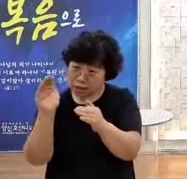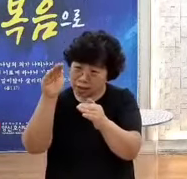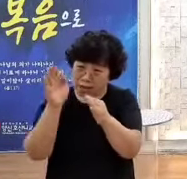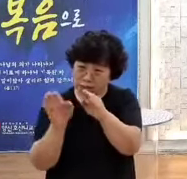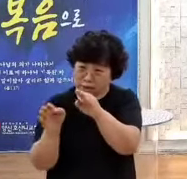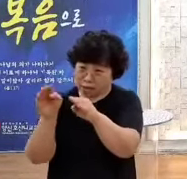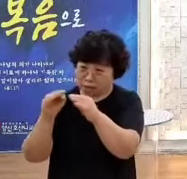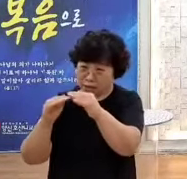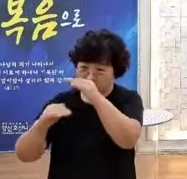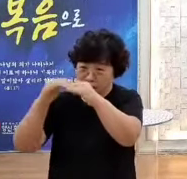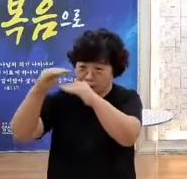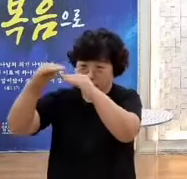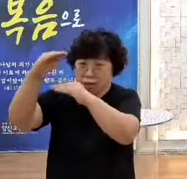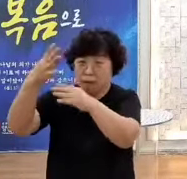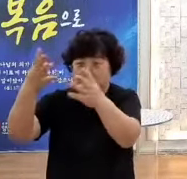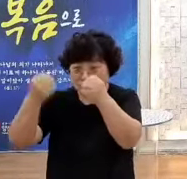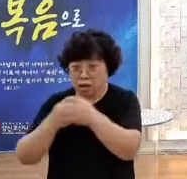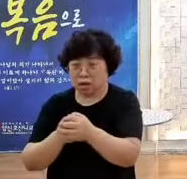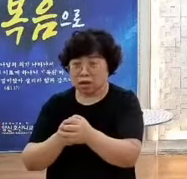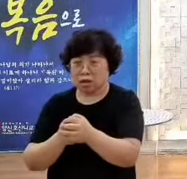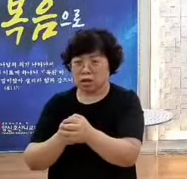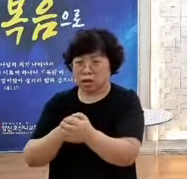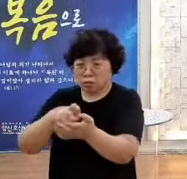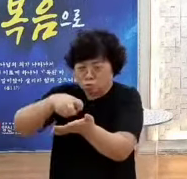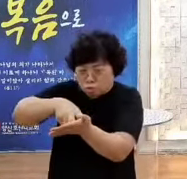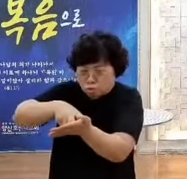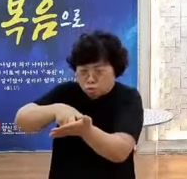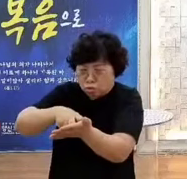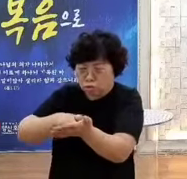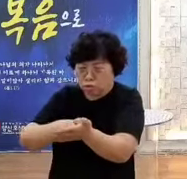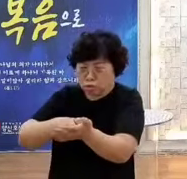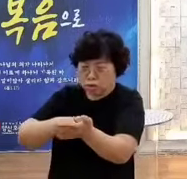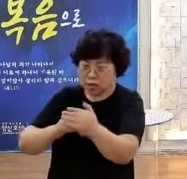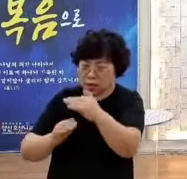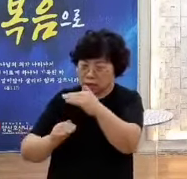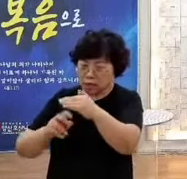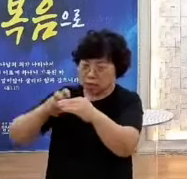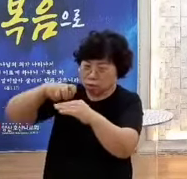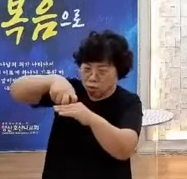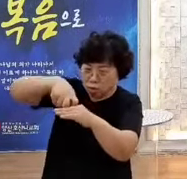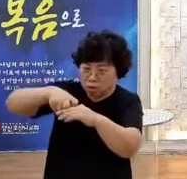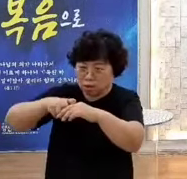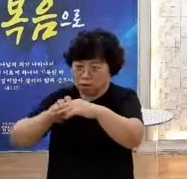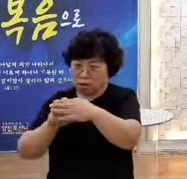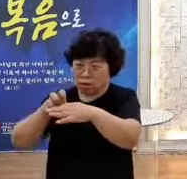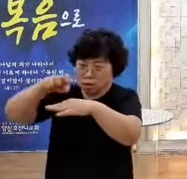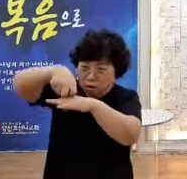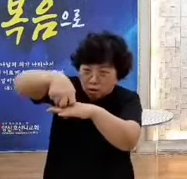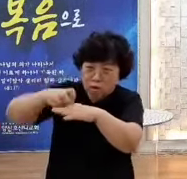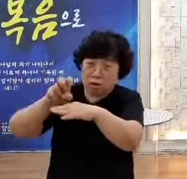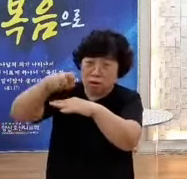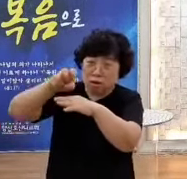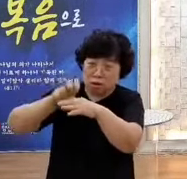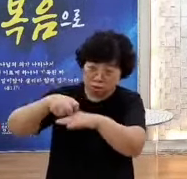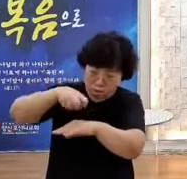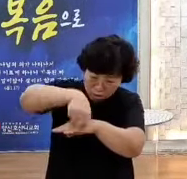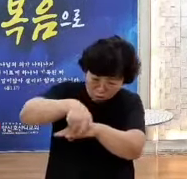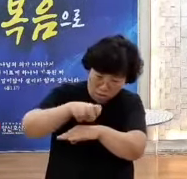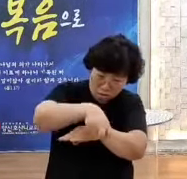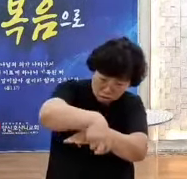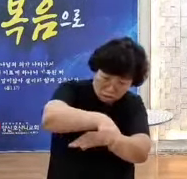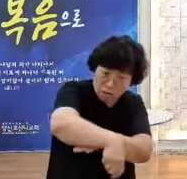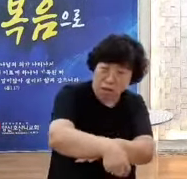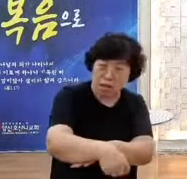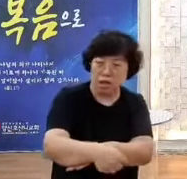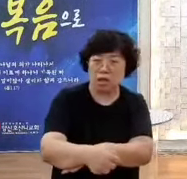수많은 계단들을 루터는 무릎으로 꿇고 무릎으로 계단을 올라갔다 계단을 내려온 자기가 고행하려고 그렇게까지